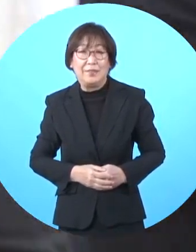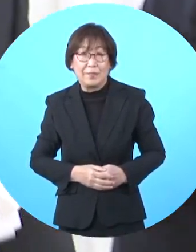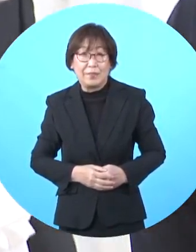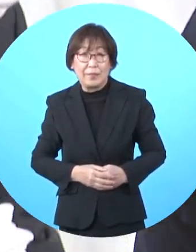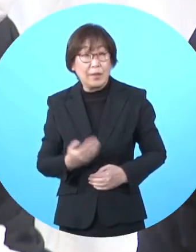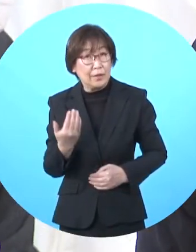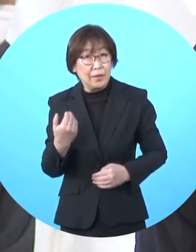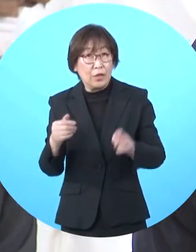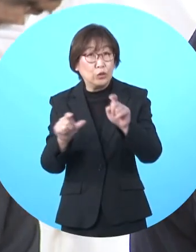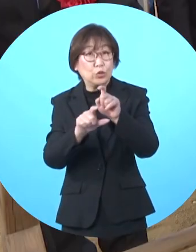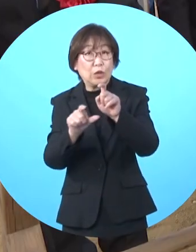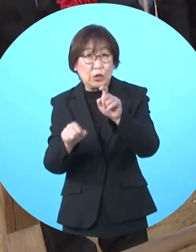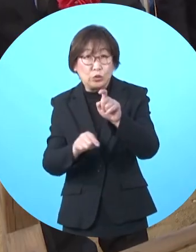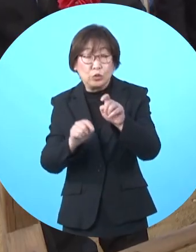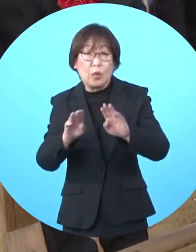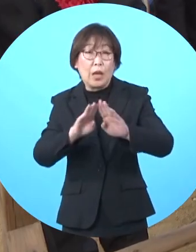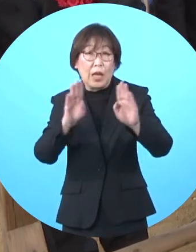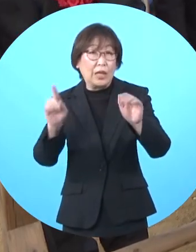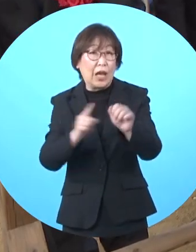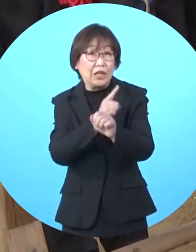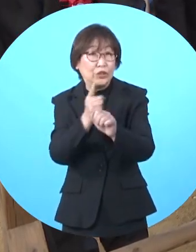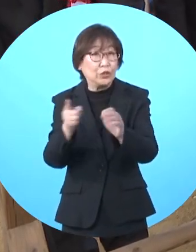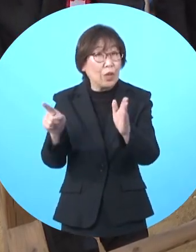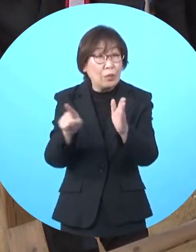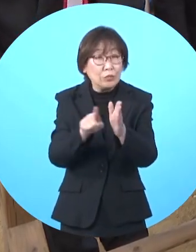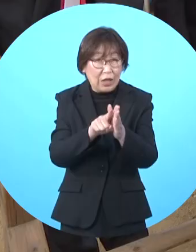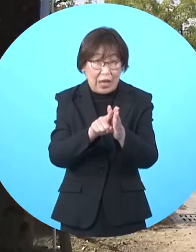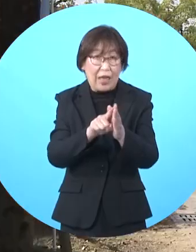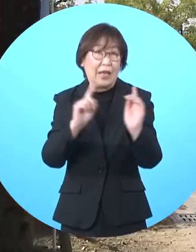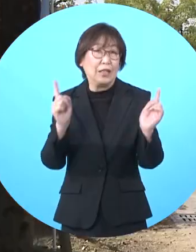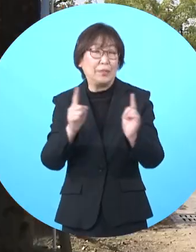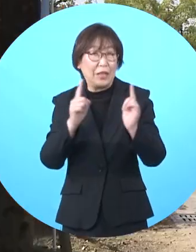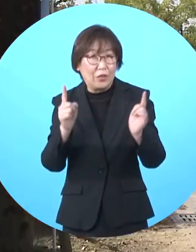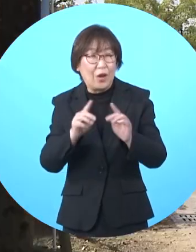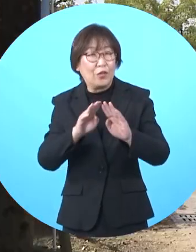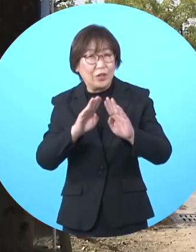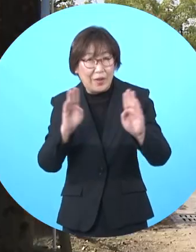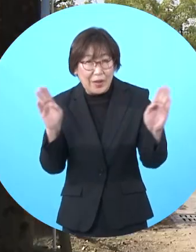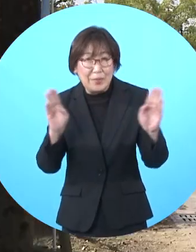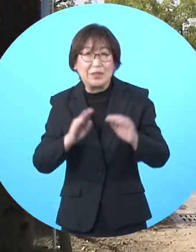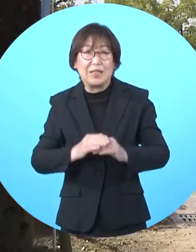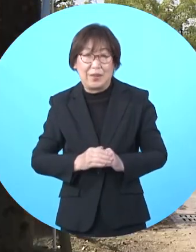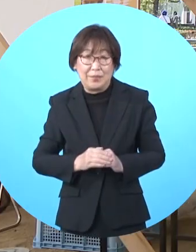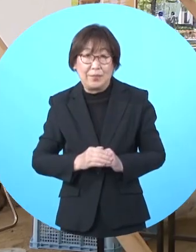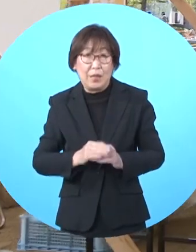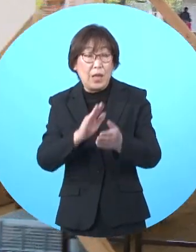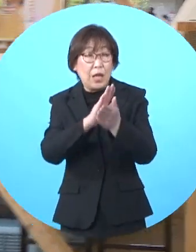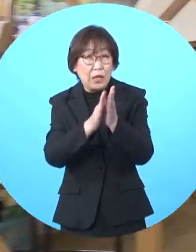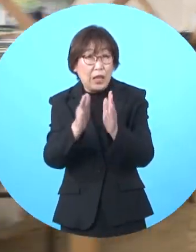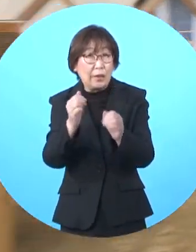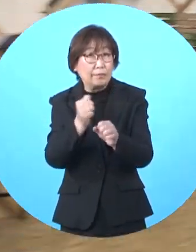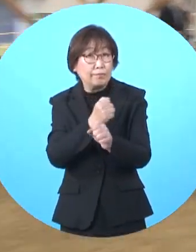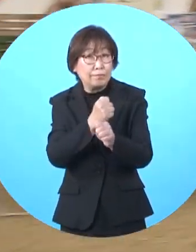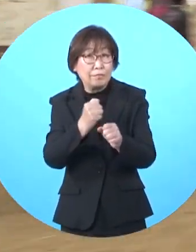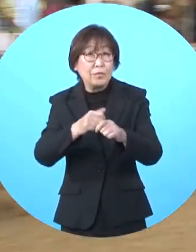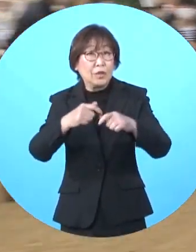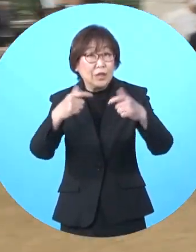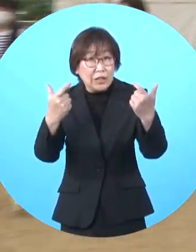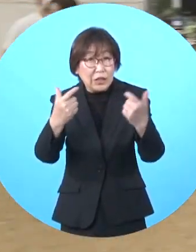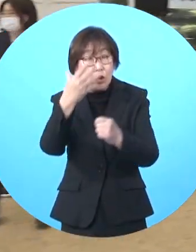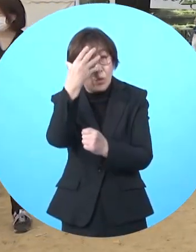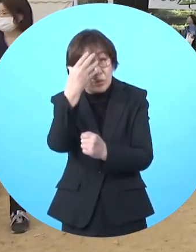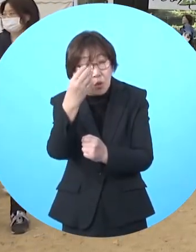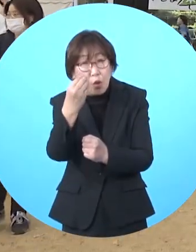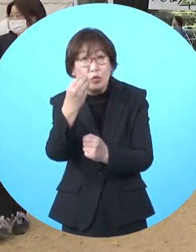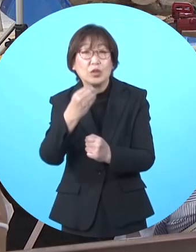10月には開館1周年を迎え、関連イベントが行われました。県産材の魅力を知ってもらう木遣い